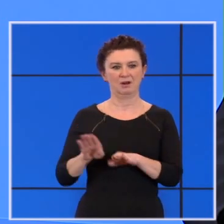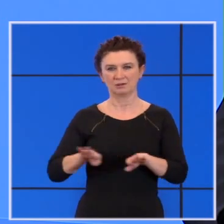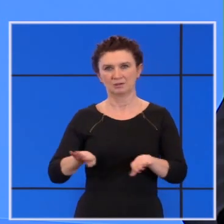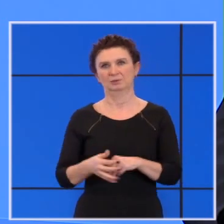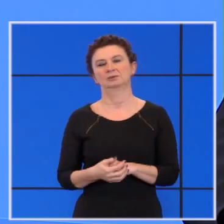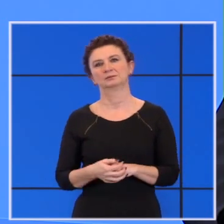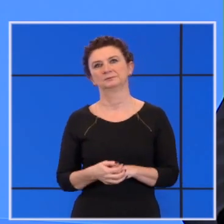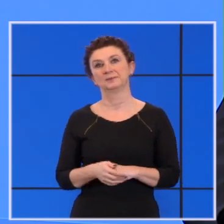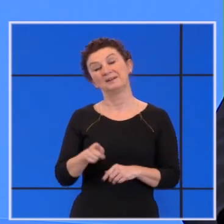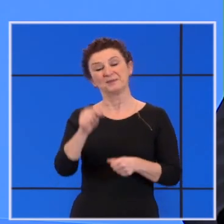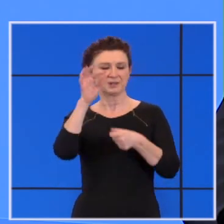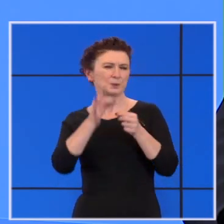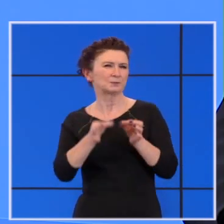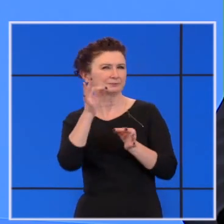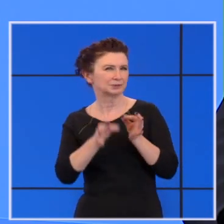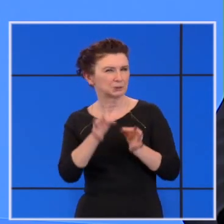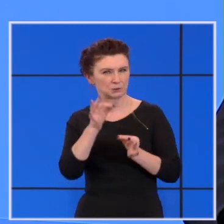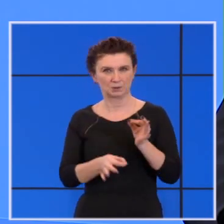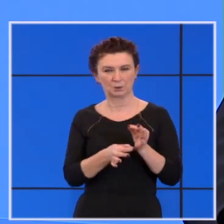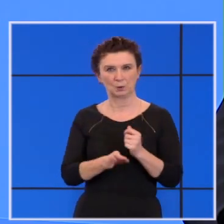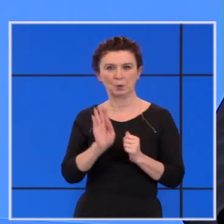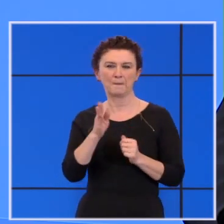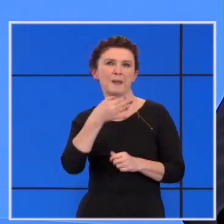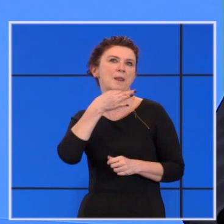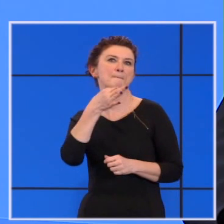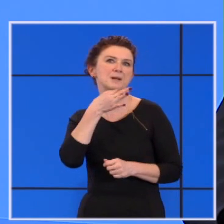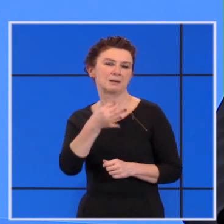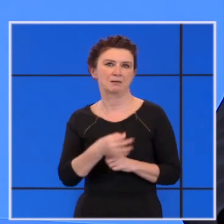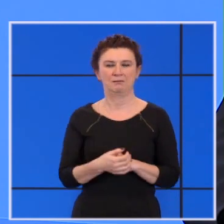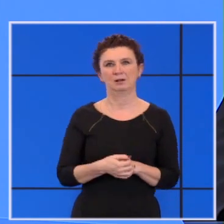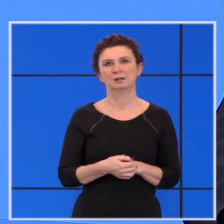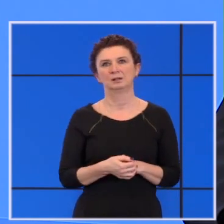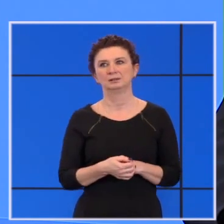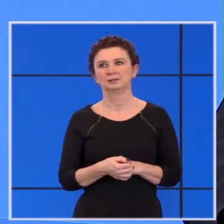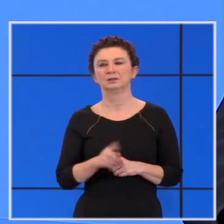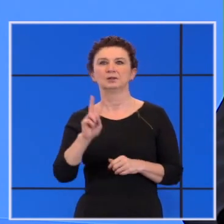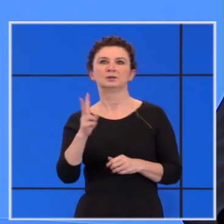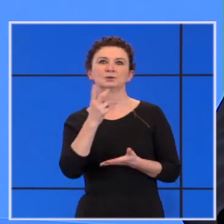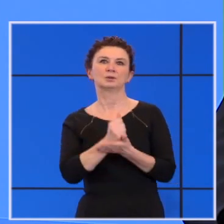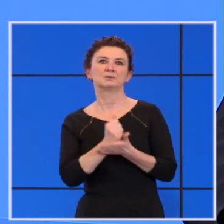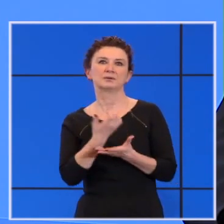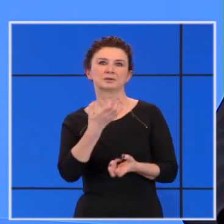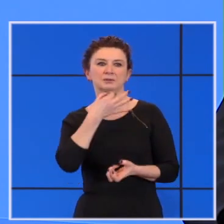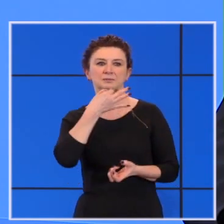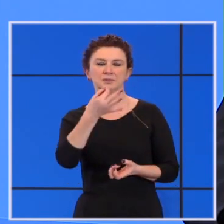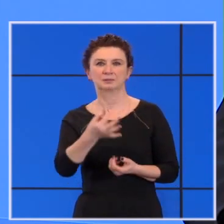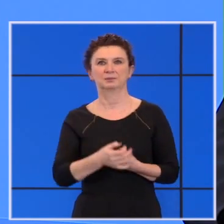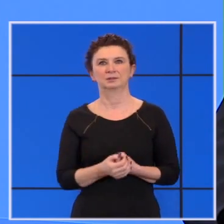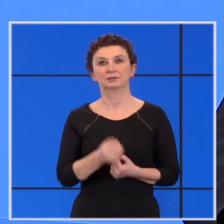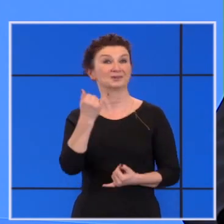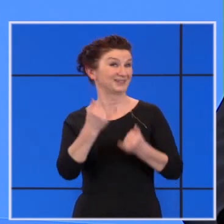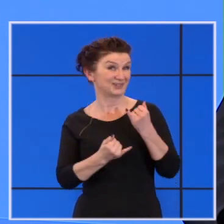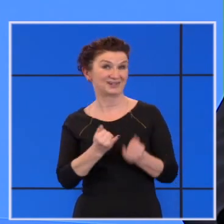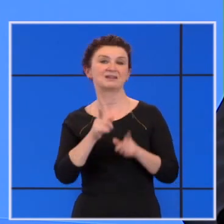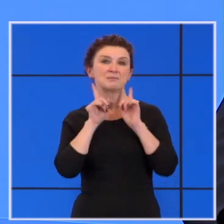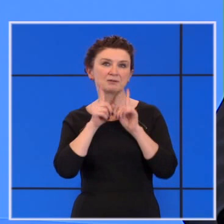pewnie będę przewodniczącego Komisji Europejskiej Junckera pytała. Druga sprawa, o którą chciałabym zapytać, gdybyśmy rzeczywiście decydowali